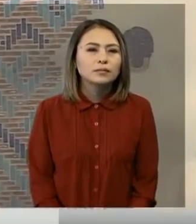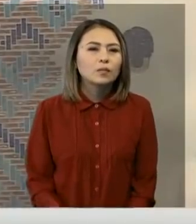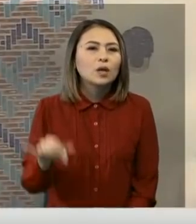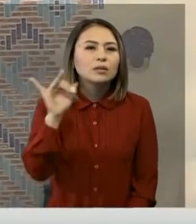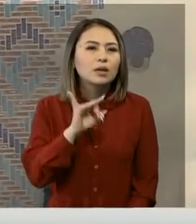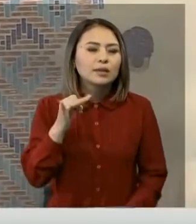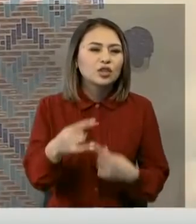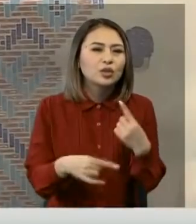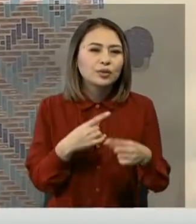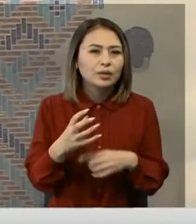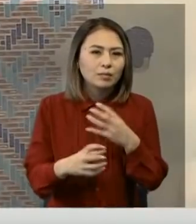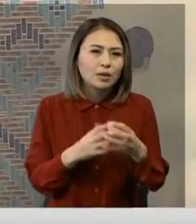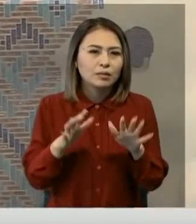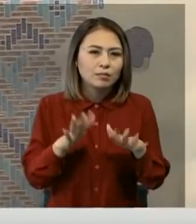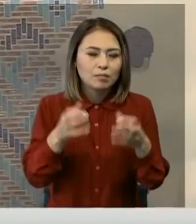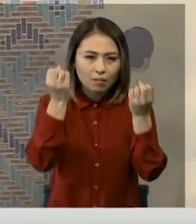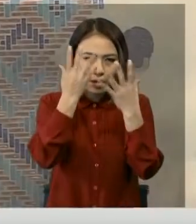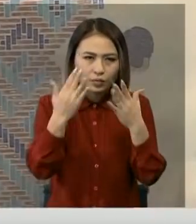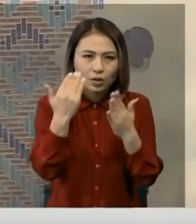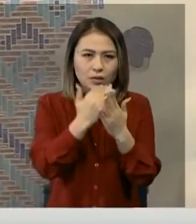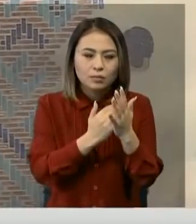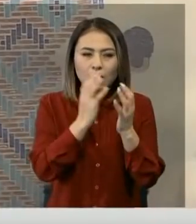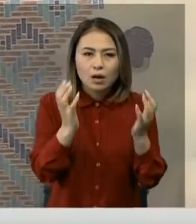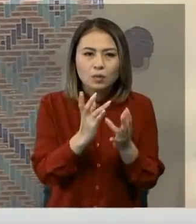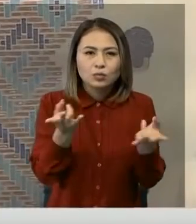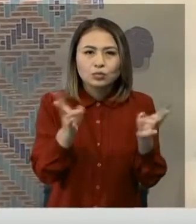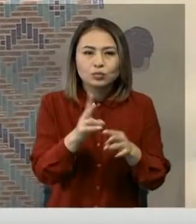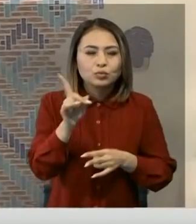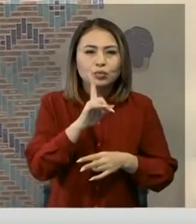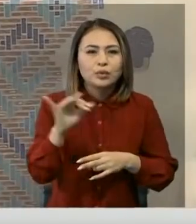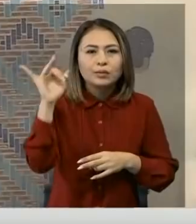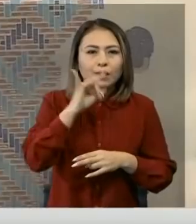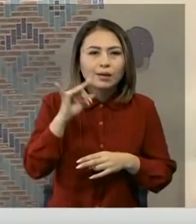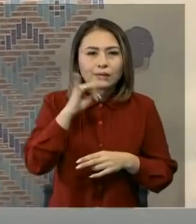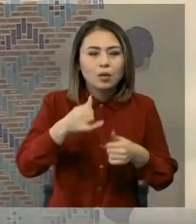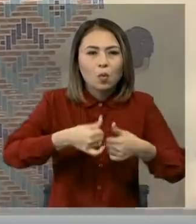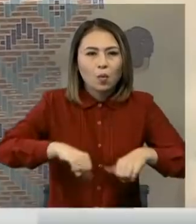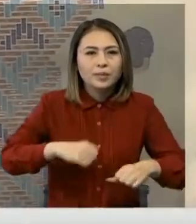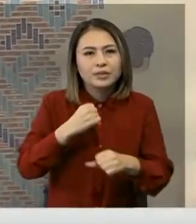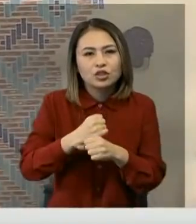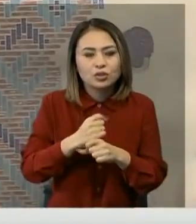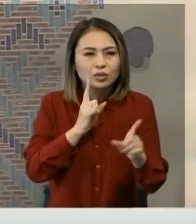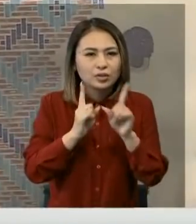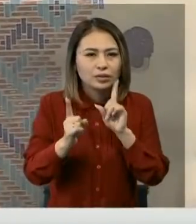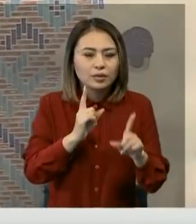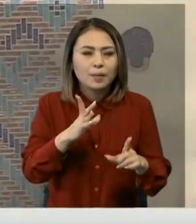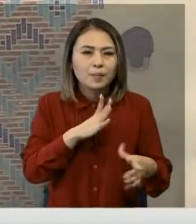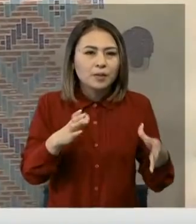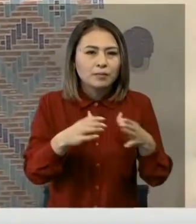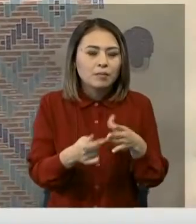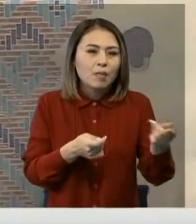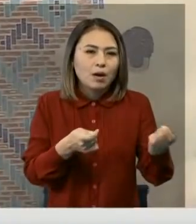Тарихи жәдігер дүниежүзілік мәдени мұралар тізімінде қалу үшін қазақстандық мамандар тарихи мұралар комиссиясының жиынында кесененің